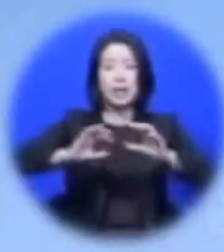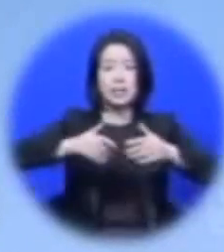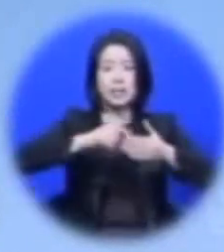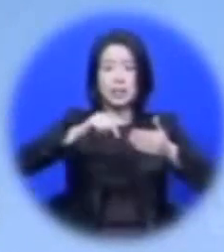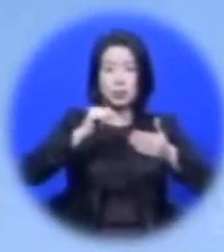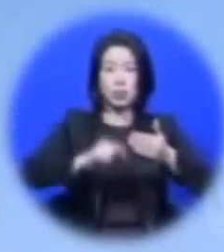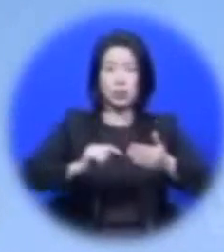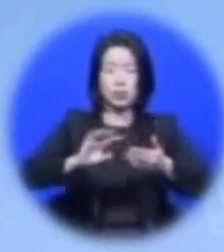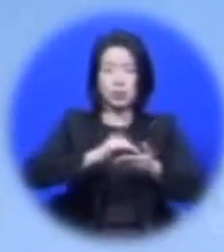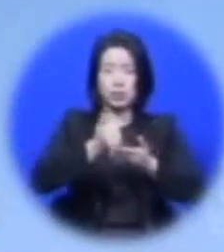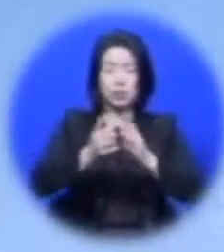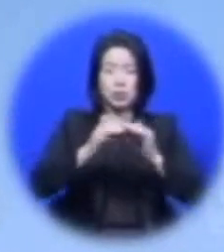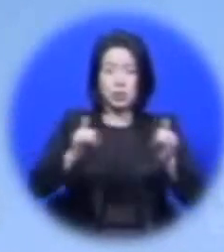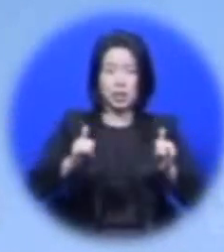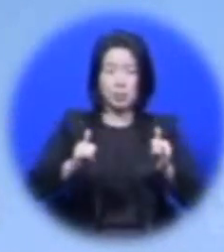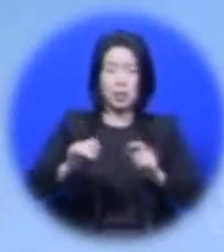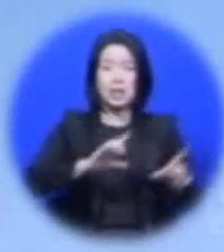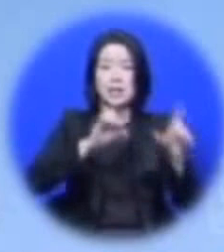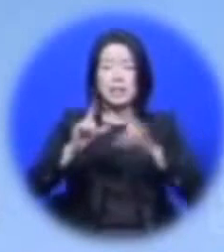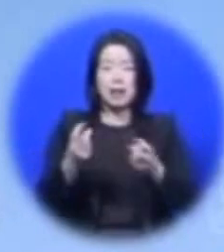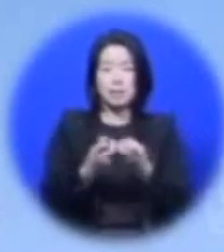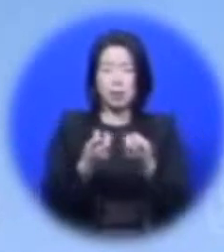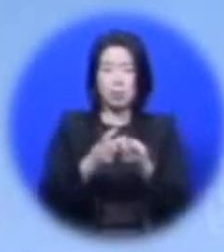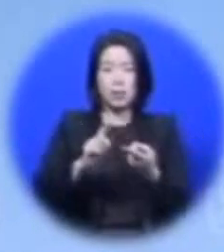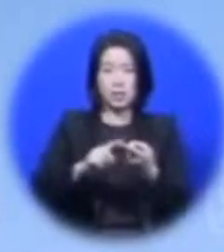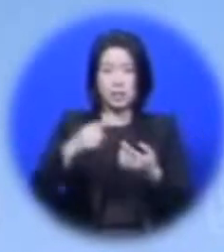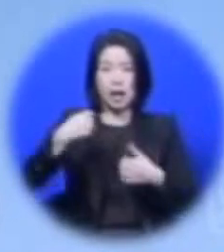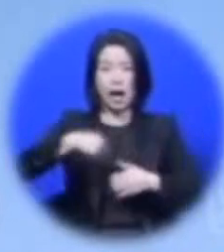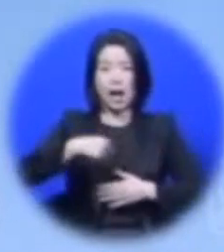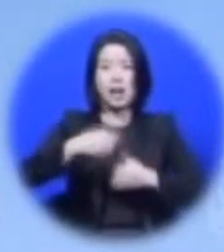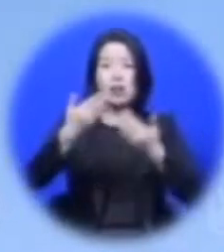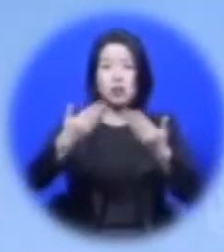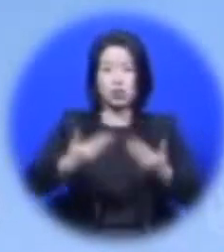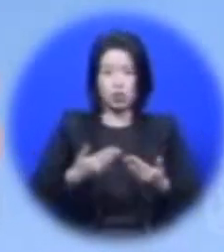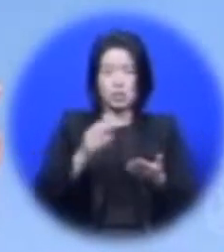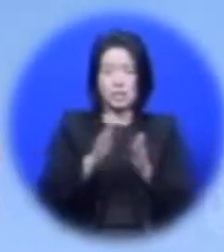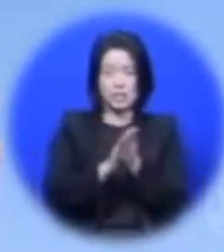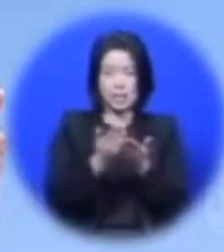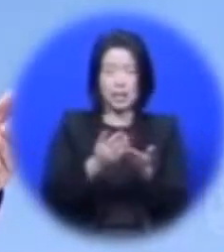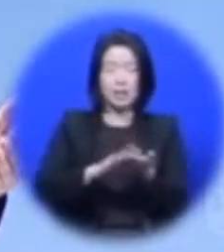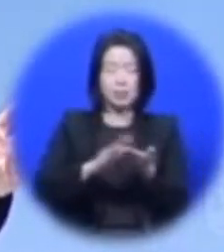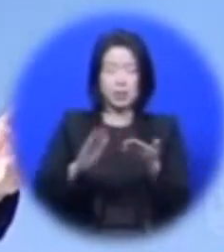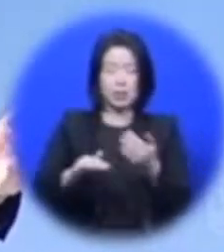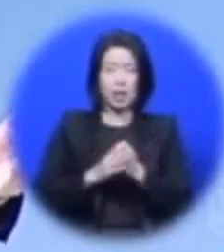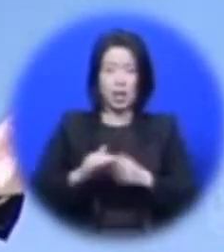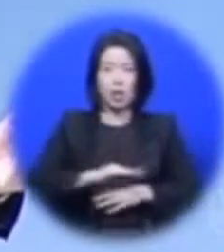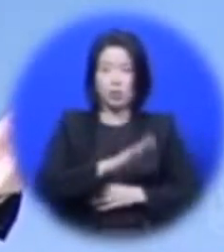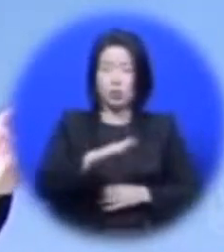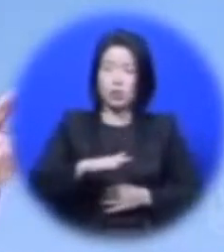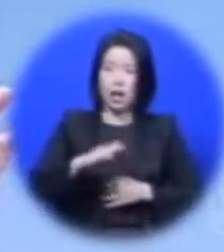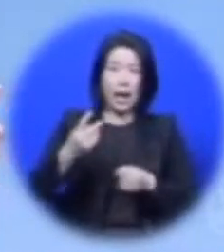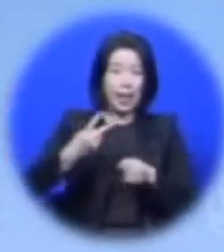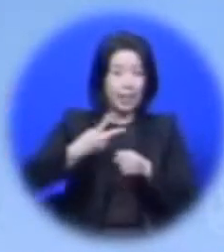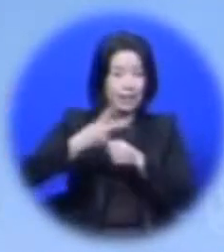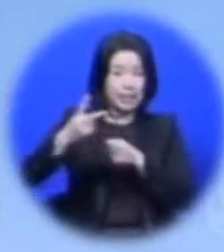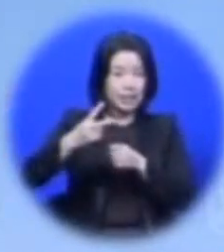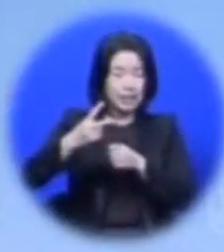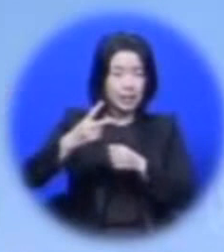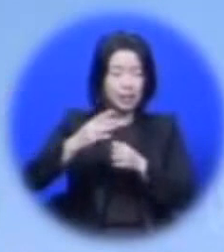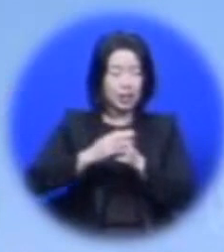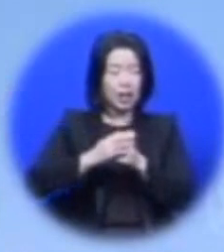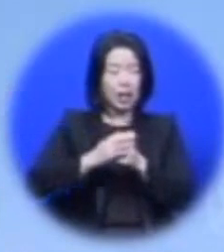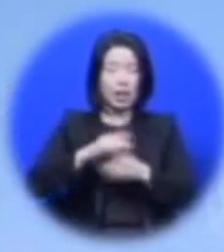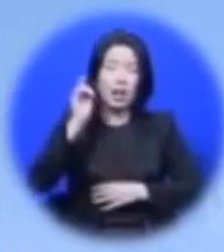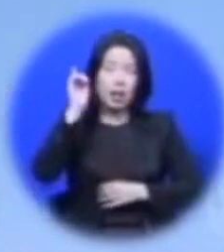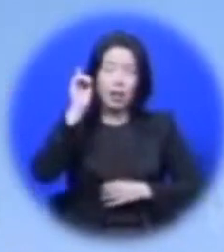대해서 말씀하고 있는 성경입니다. 그러므로 우리들이 이제 내년 2월까지 요한일서를 우리